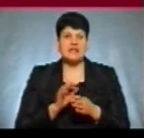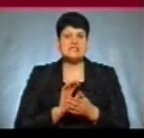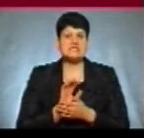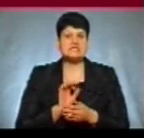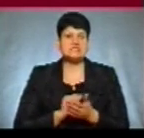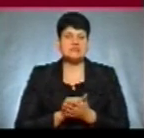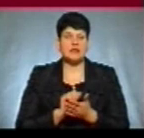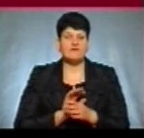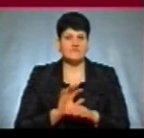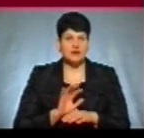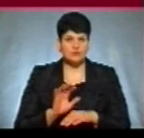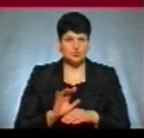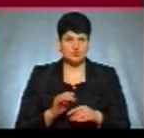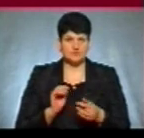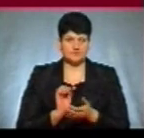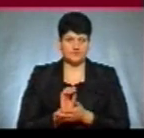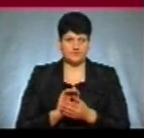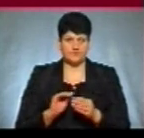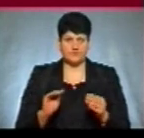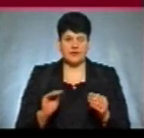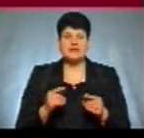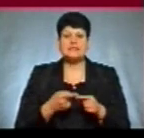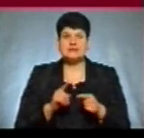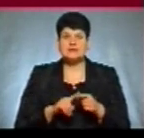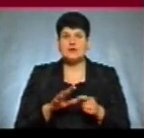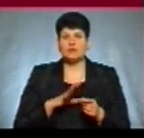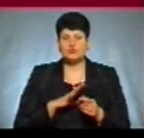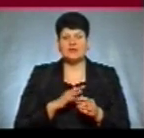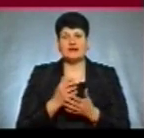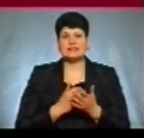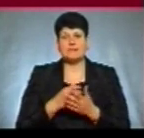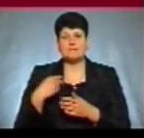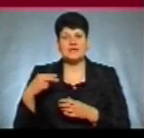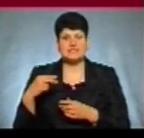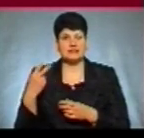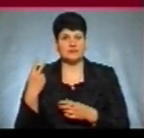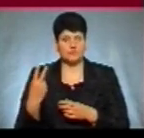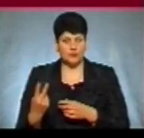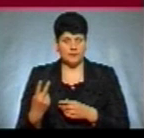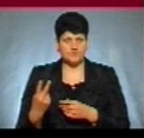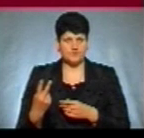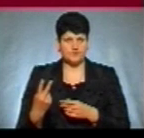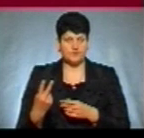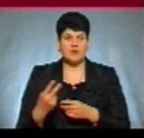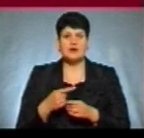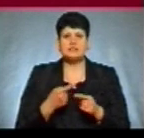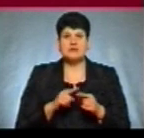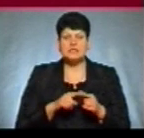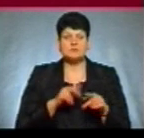Такі агітаційні матеріали стосувалися 8 кандидатів у президенти. Також додам, що